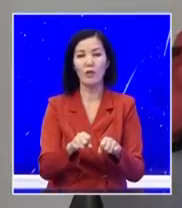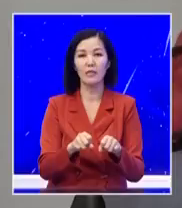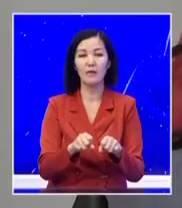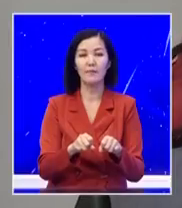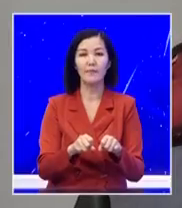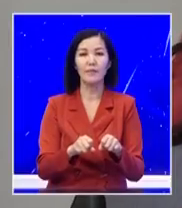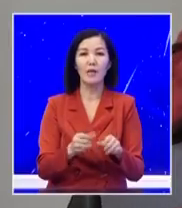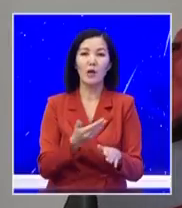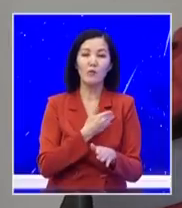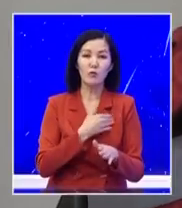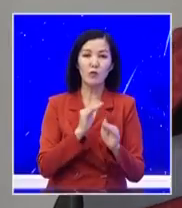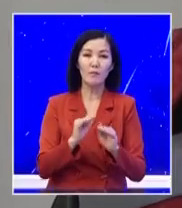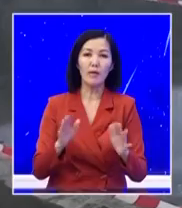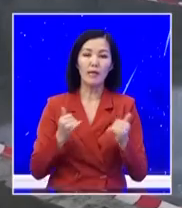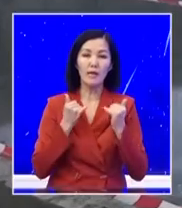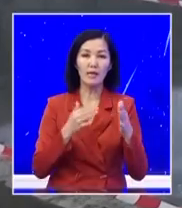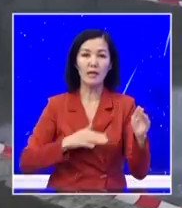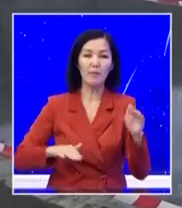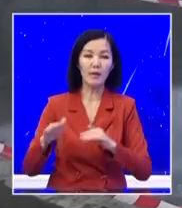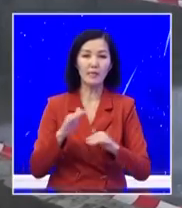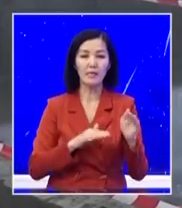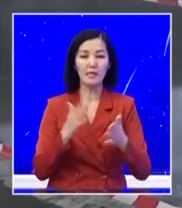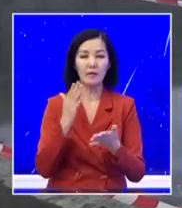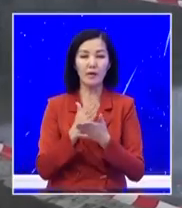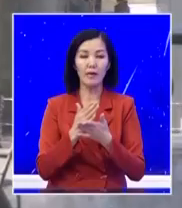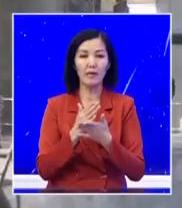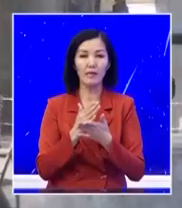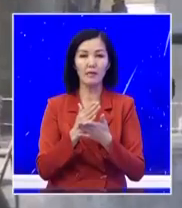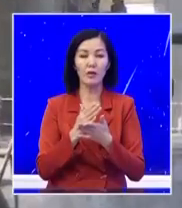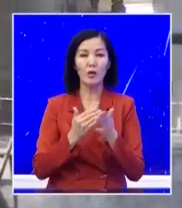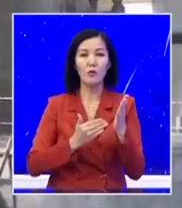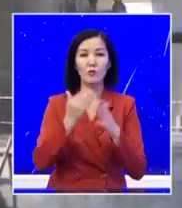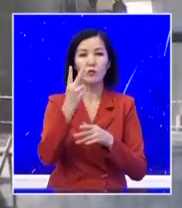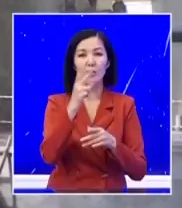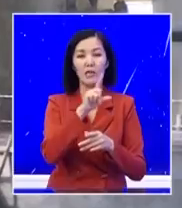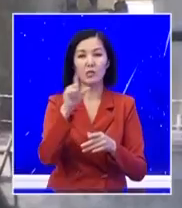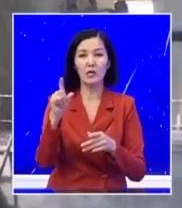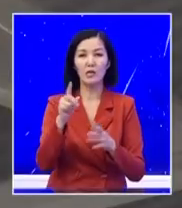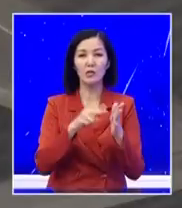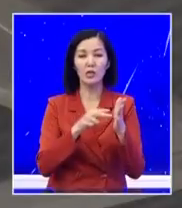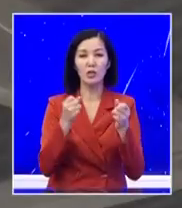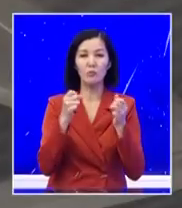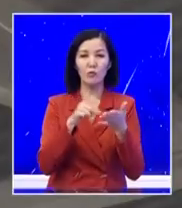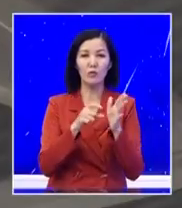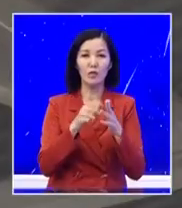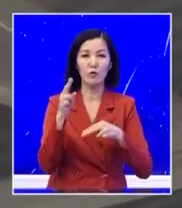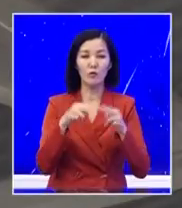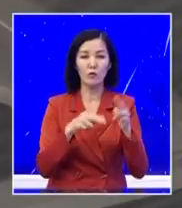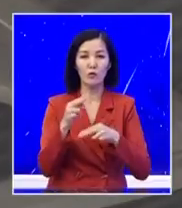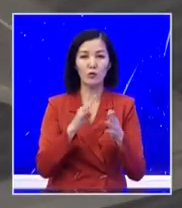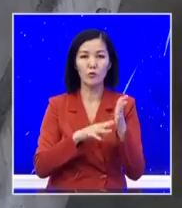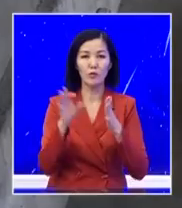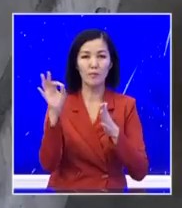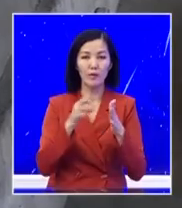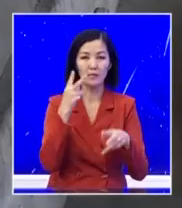Сонымен қатар әуесқойлар мен балаларға арналған бассейн де қарастырылған. Үстіңгі қабатта 7 спорт зал болады. Қазір құрылыс жұмыстарының